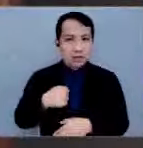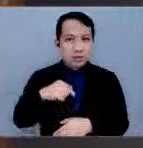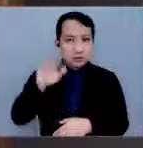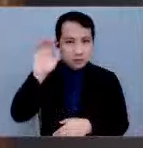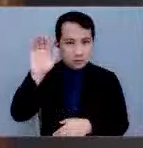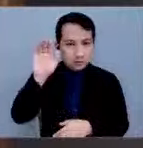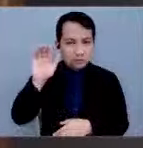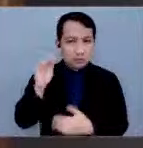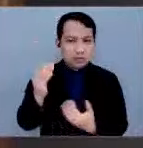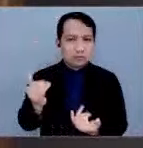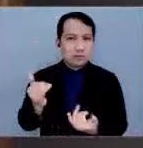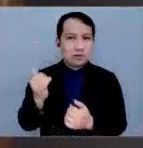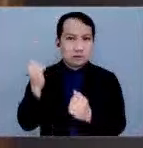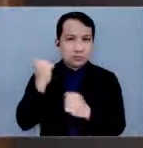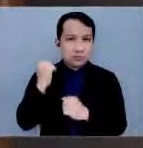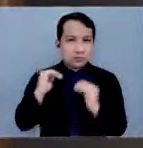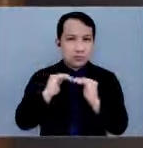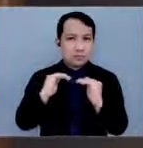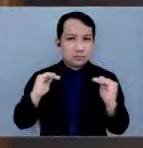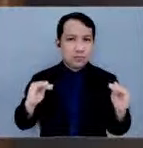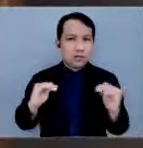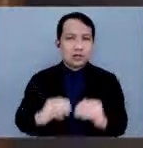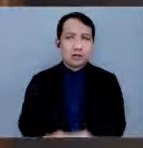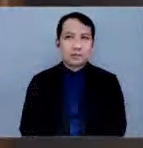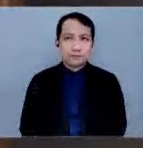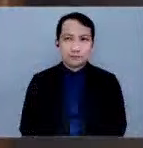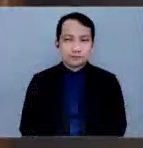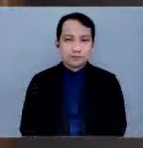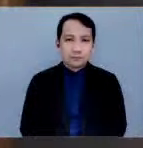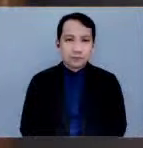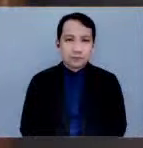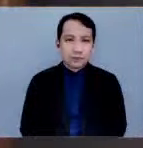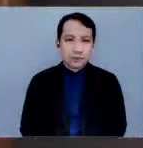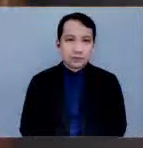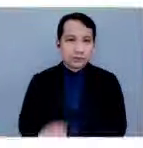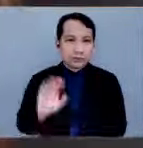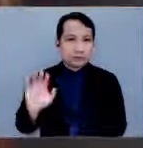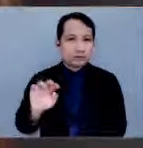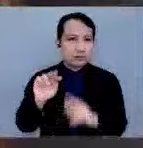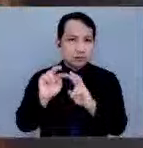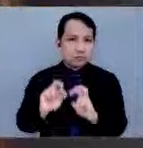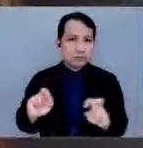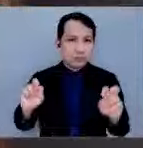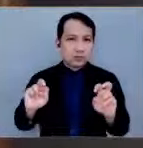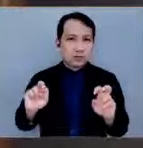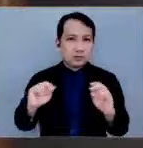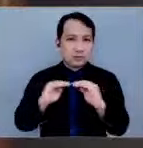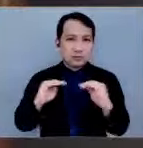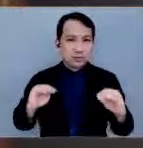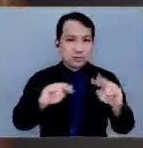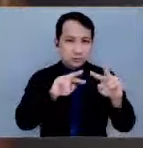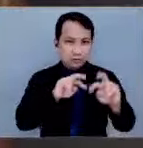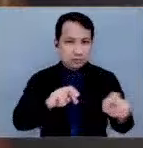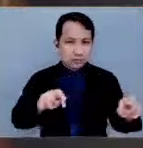sana fair ang kanilang investigasyon po. they will conduct